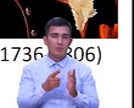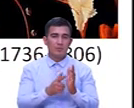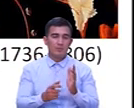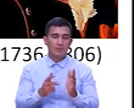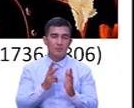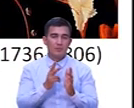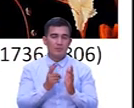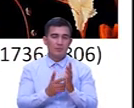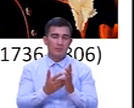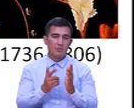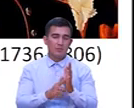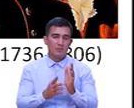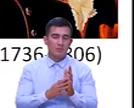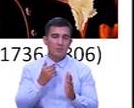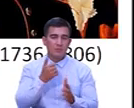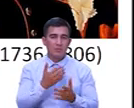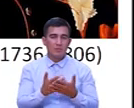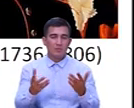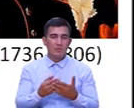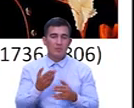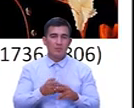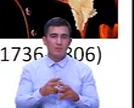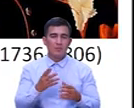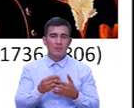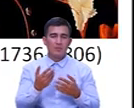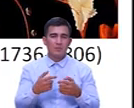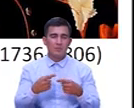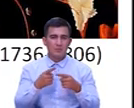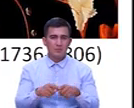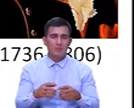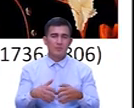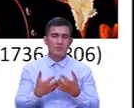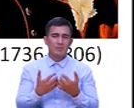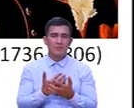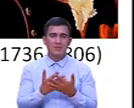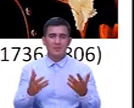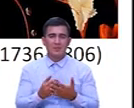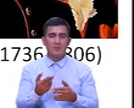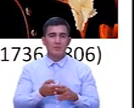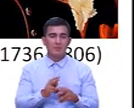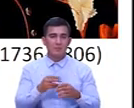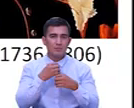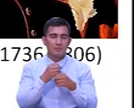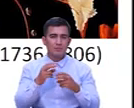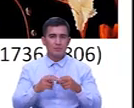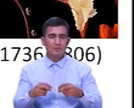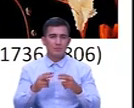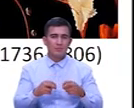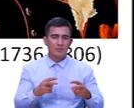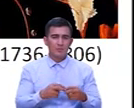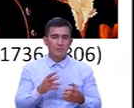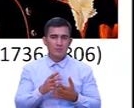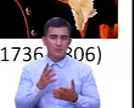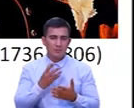1770-1789 yillar mobaynida elektromagnit va mexanik hodisalar borasida tadqiqotlar olib borgan. Elektr va